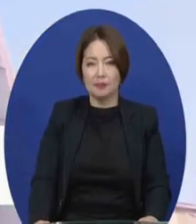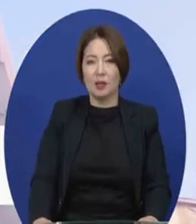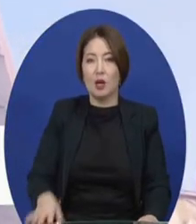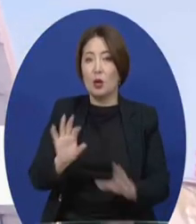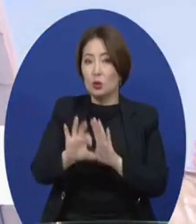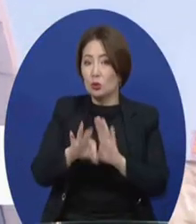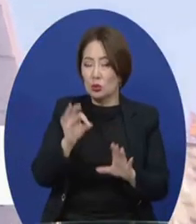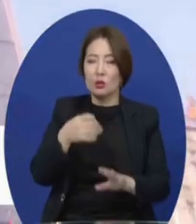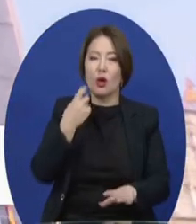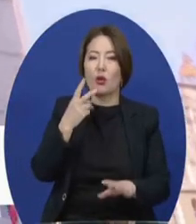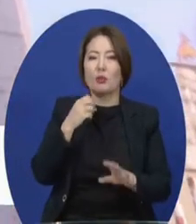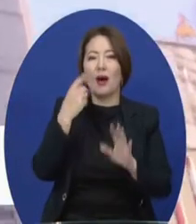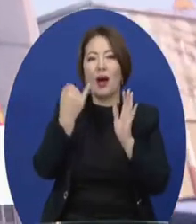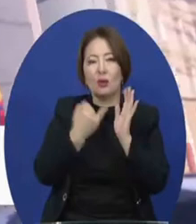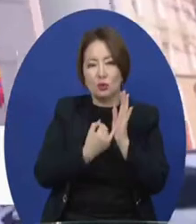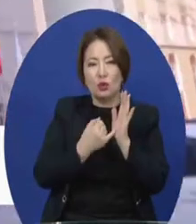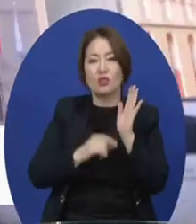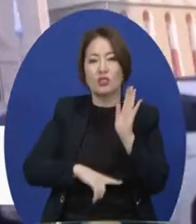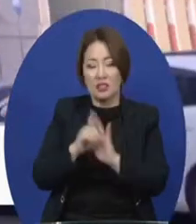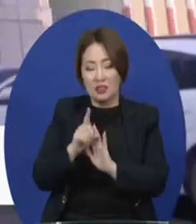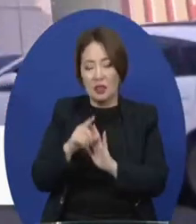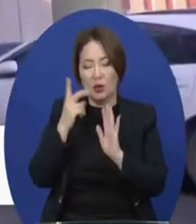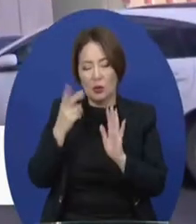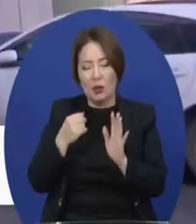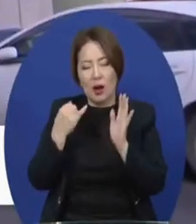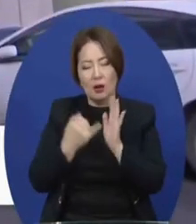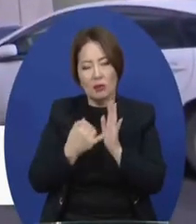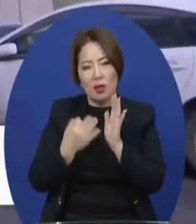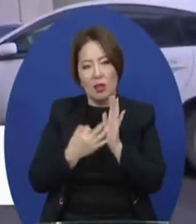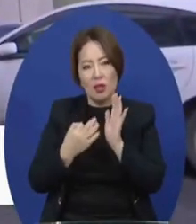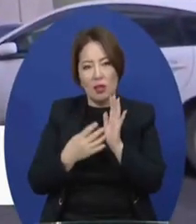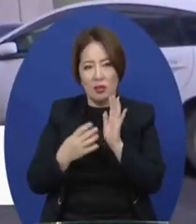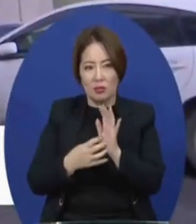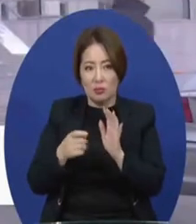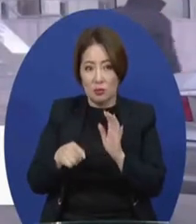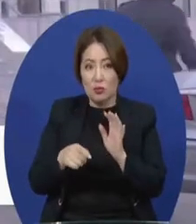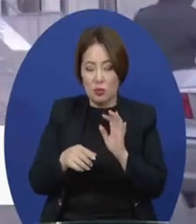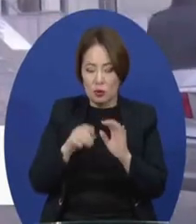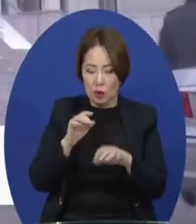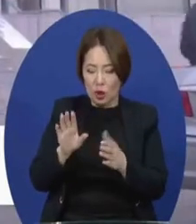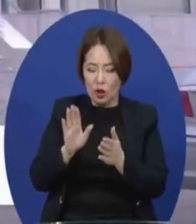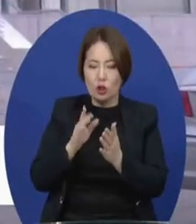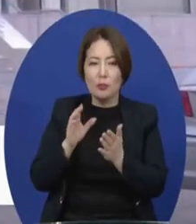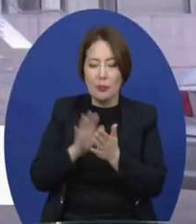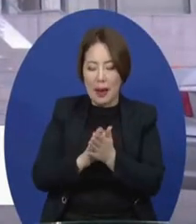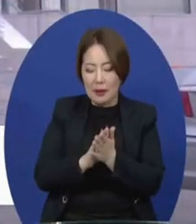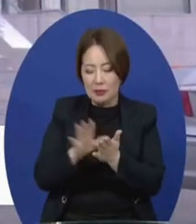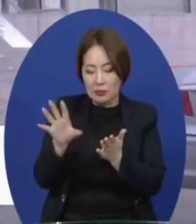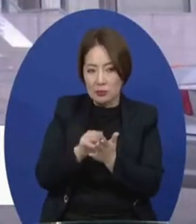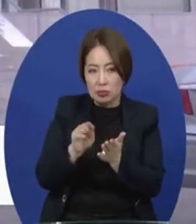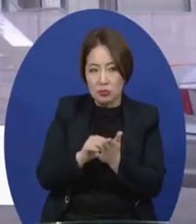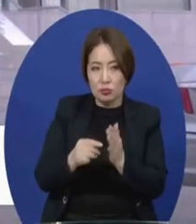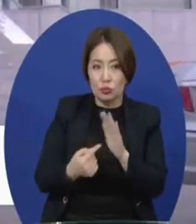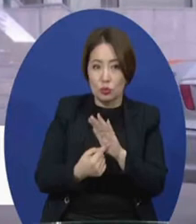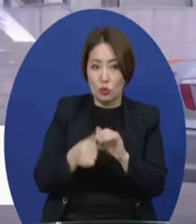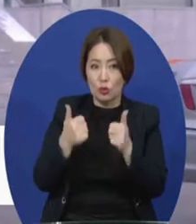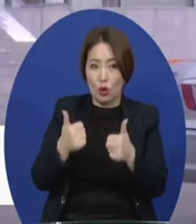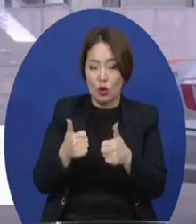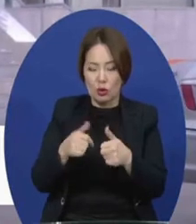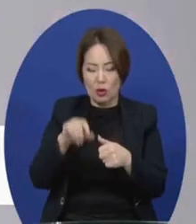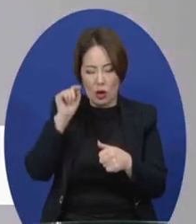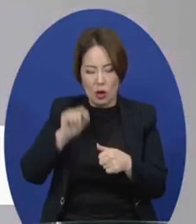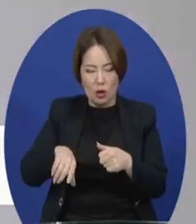Суглаа 2016 оноос эхлээ явагдсан. Энэ нь иргэдийн төлбөрийн баримтаа бүртгүүлэх цоор болсон юм. Суглааны хувьд холбогдох хуулийн